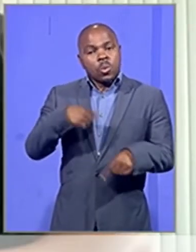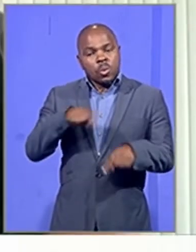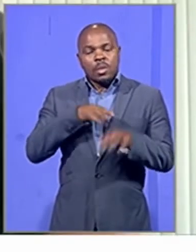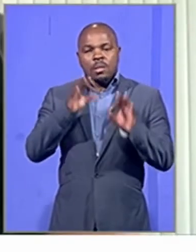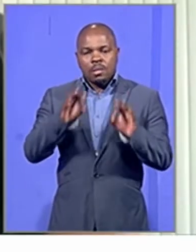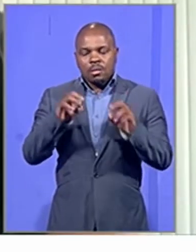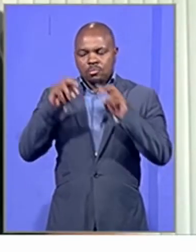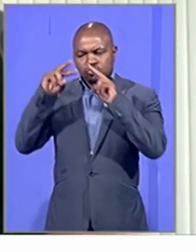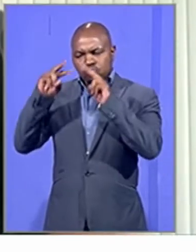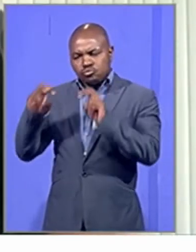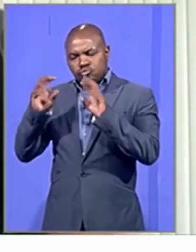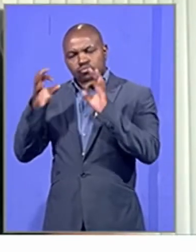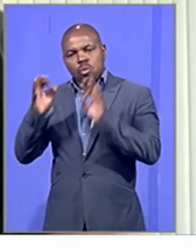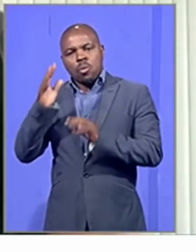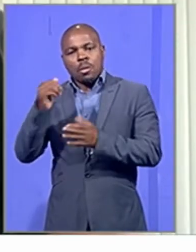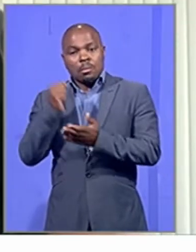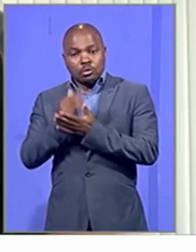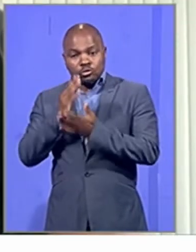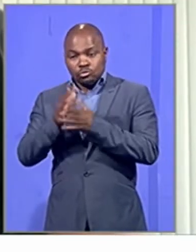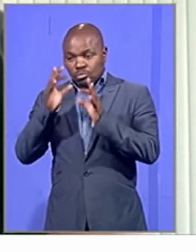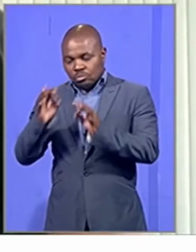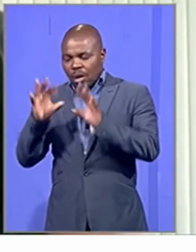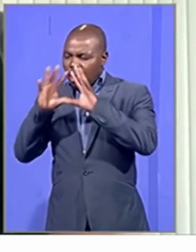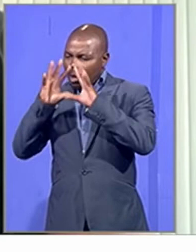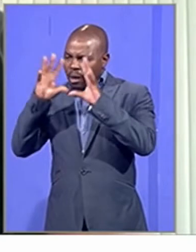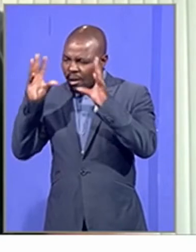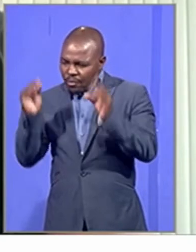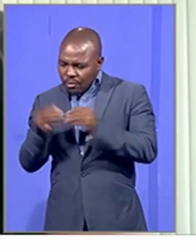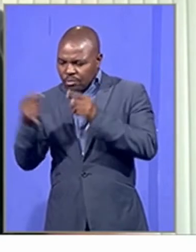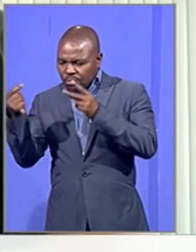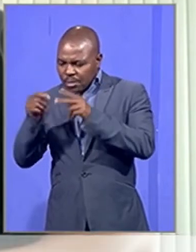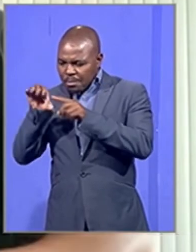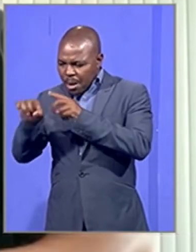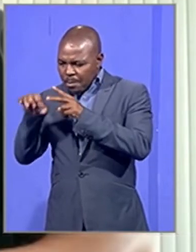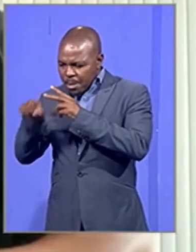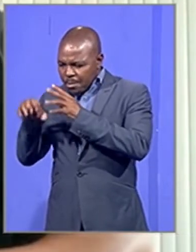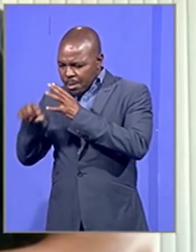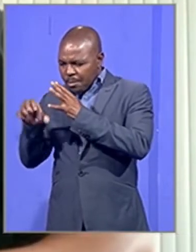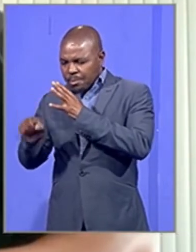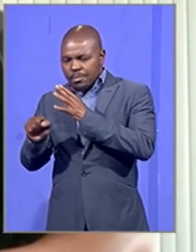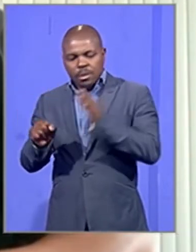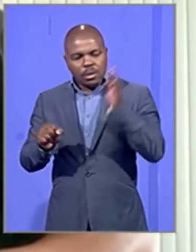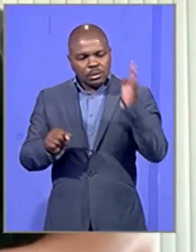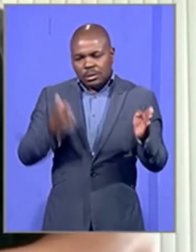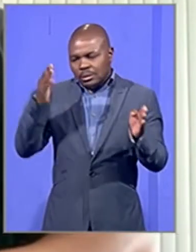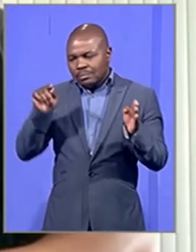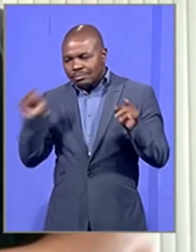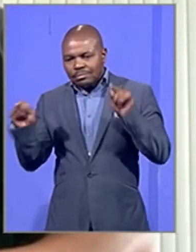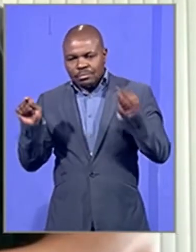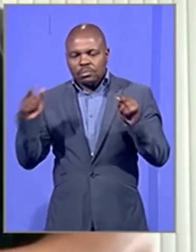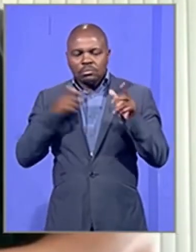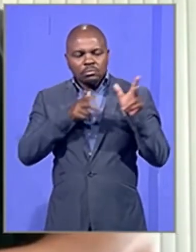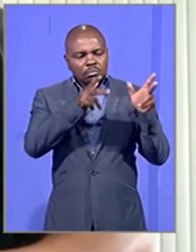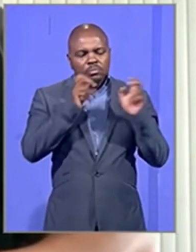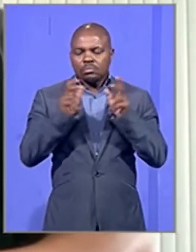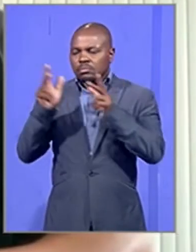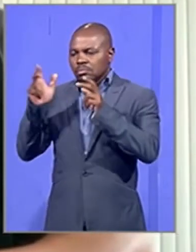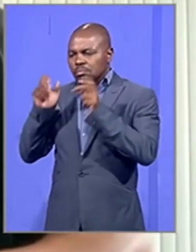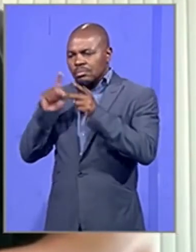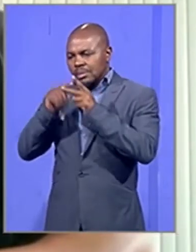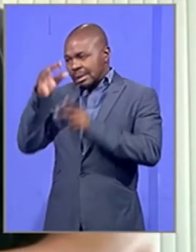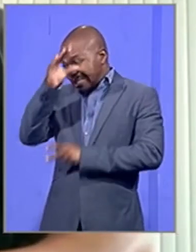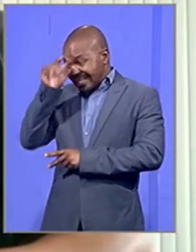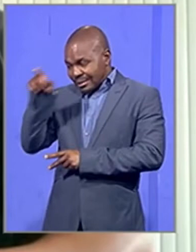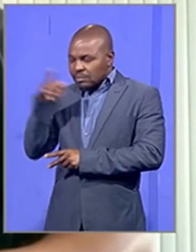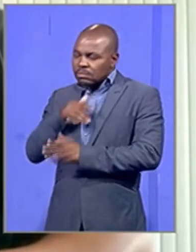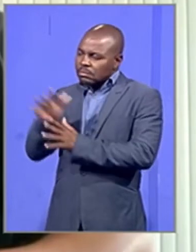tshebetsong diphuputso tsa rona o netefatsa hore dintlha tsohle di a fumaneha mahlakore kaofela ebile le mooki wa